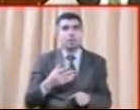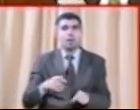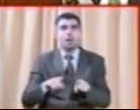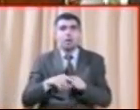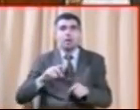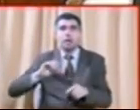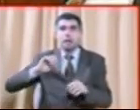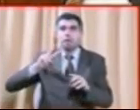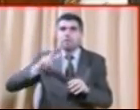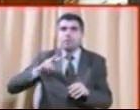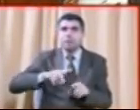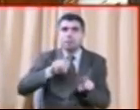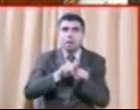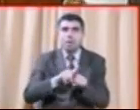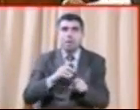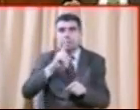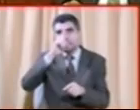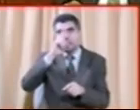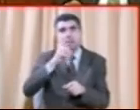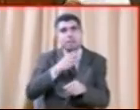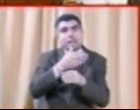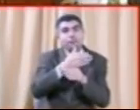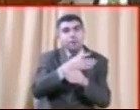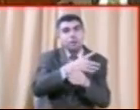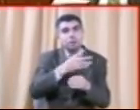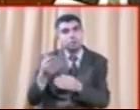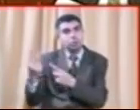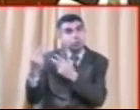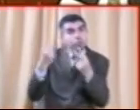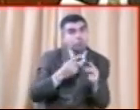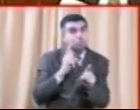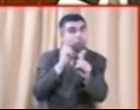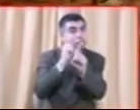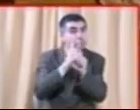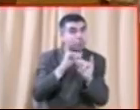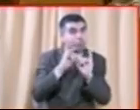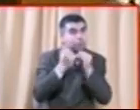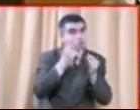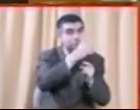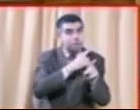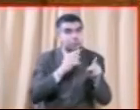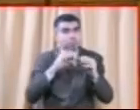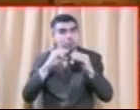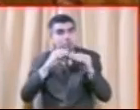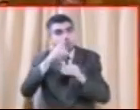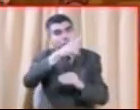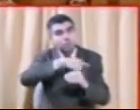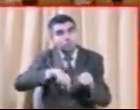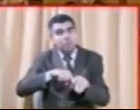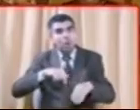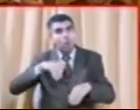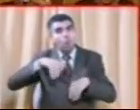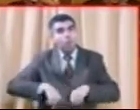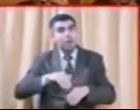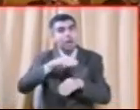الاستدعاء ديال السفير الجزائري في حينه والمتابعة على مدار الساعة للتطورات ديال هذا الملف وكذا